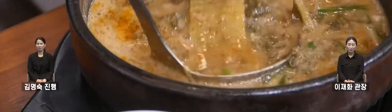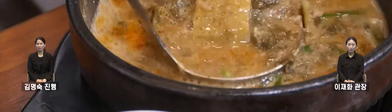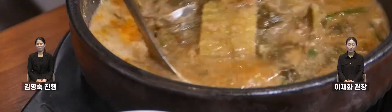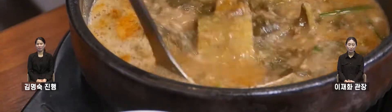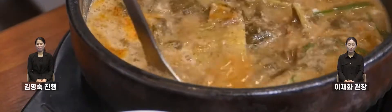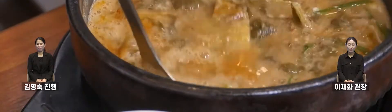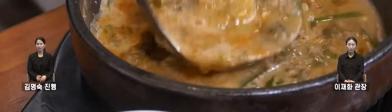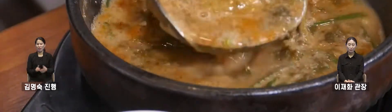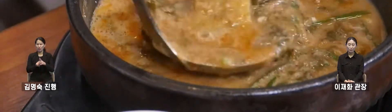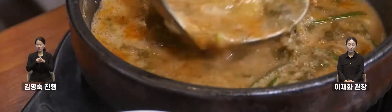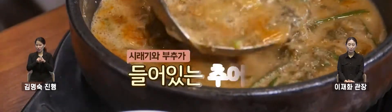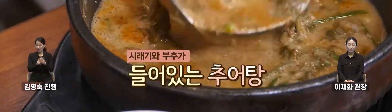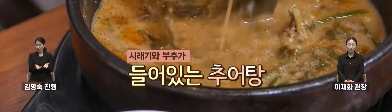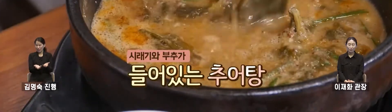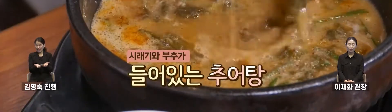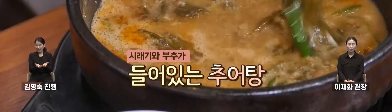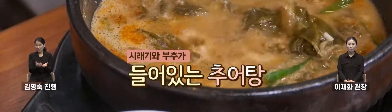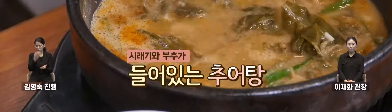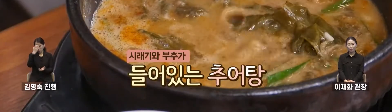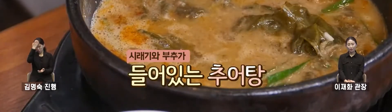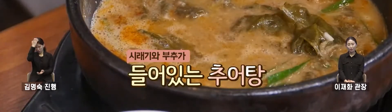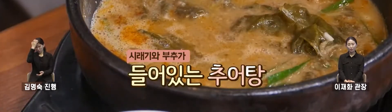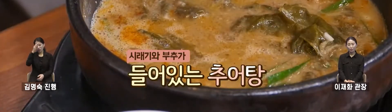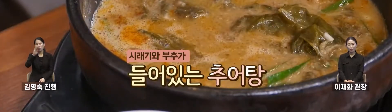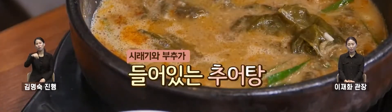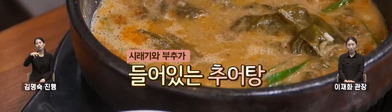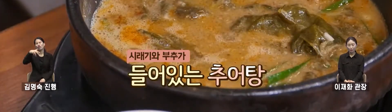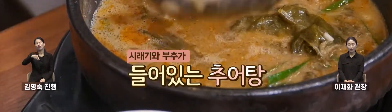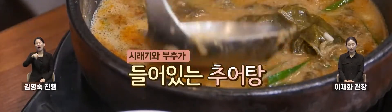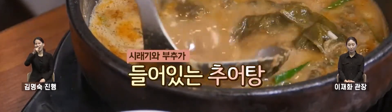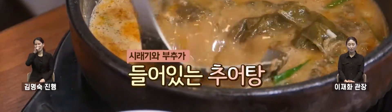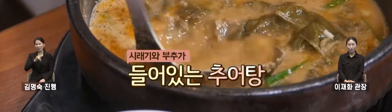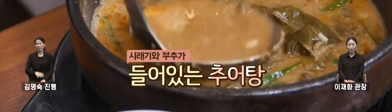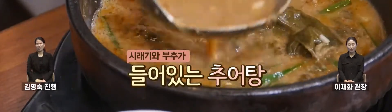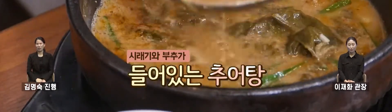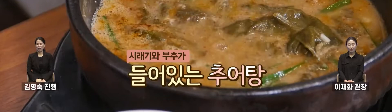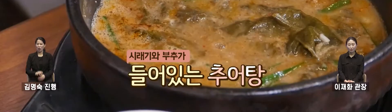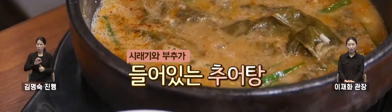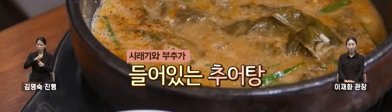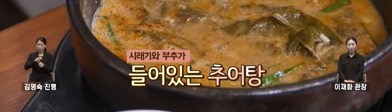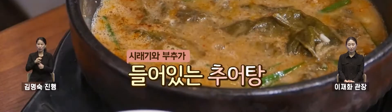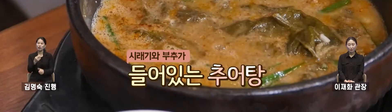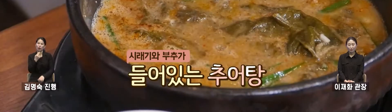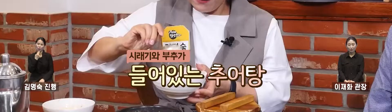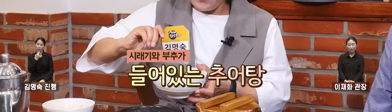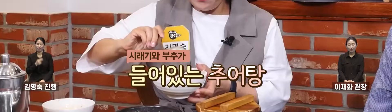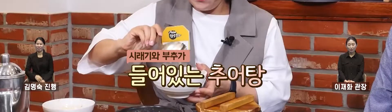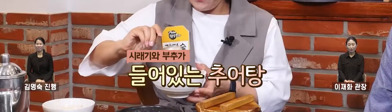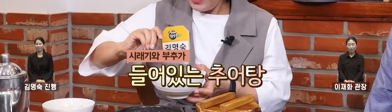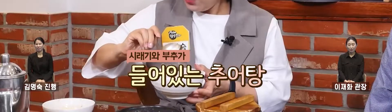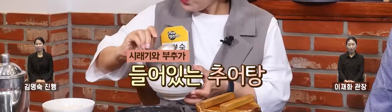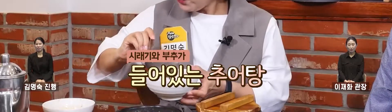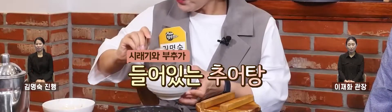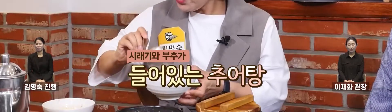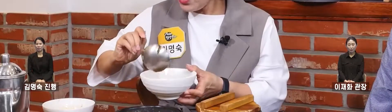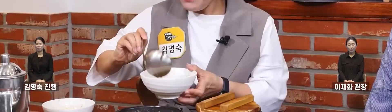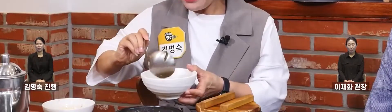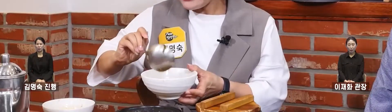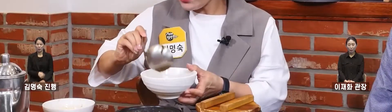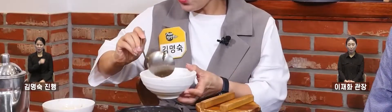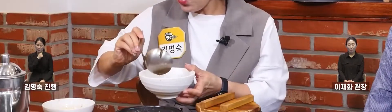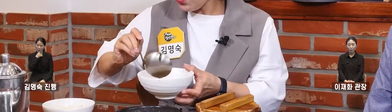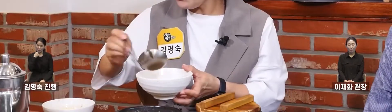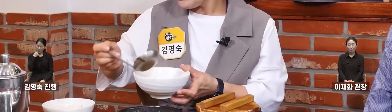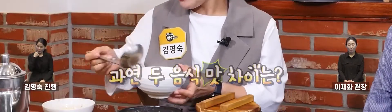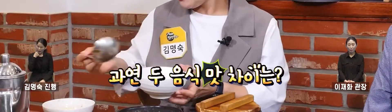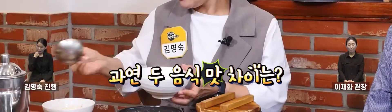아, 예. 아, 추어탕에는 이제 부추가 좀 올라가 있습니다. 예, 버섯은 빠졌고요. 그래서 그